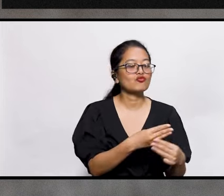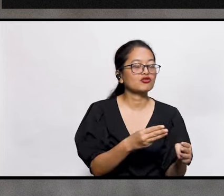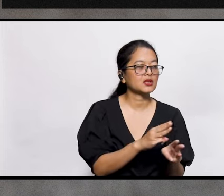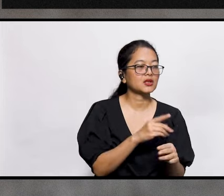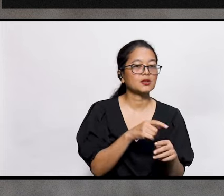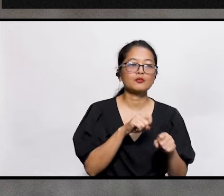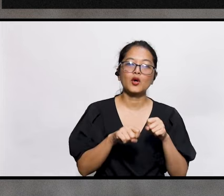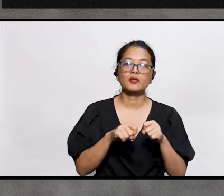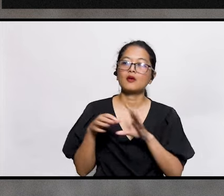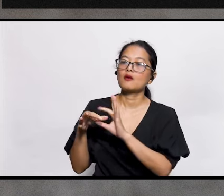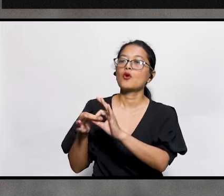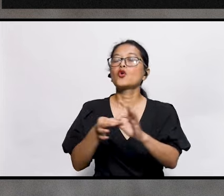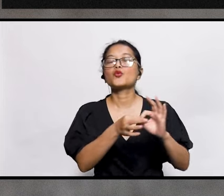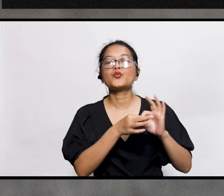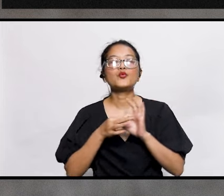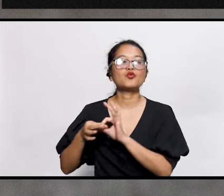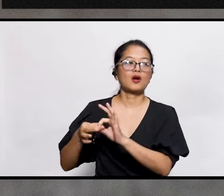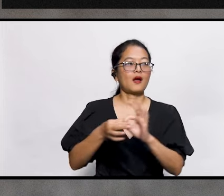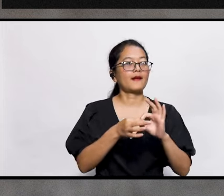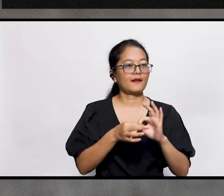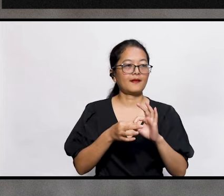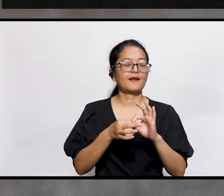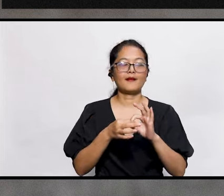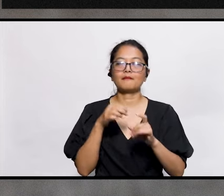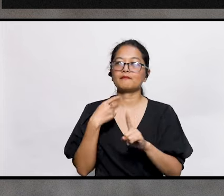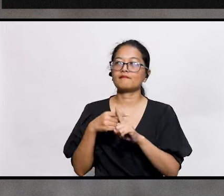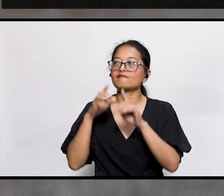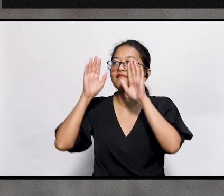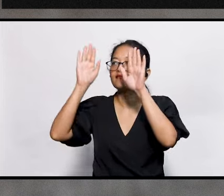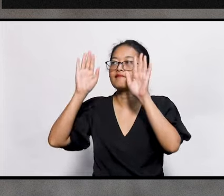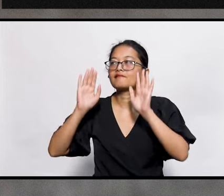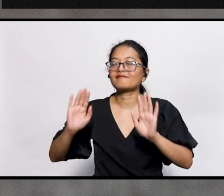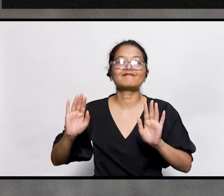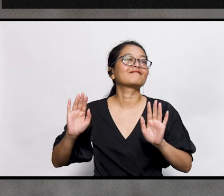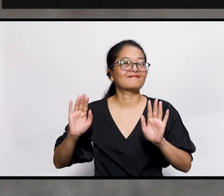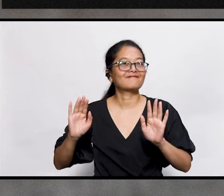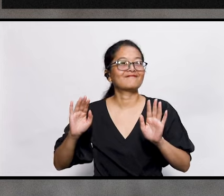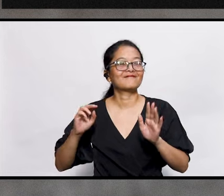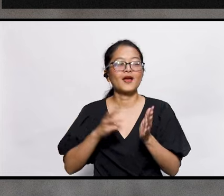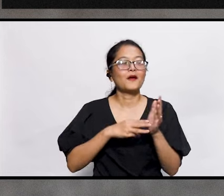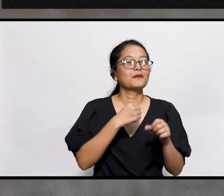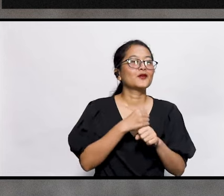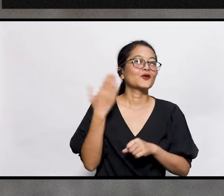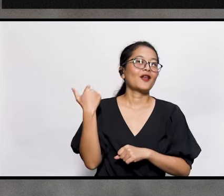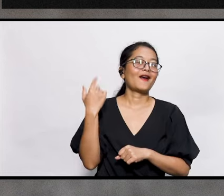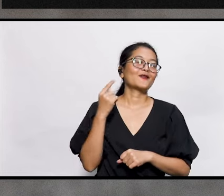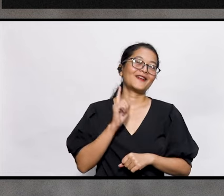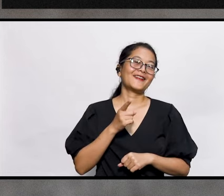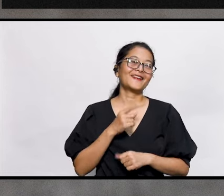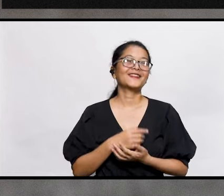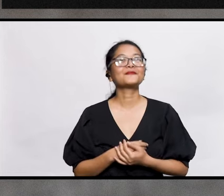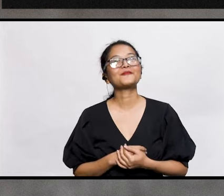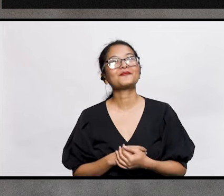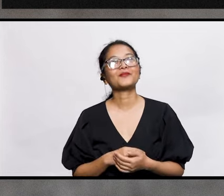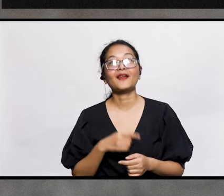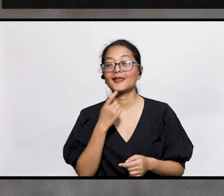sense of connection and wonder minggu yang lalu pastornya ngajari kamu gimana tuh lagunya tikkk anda tahu